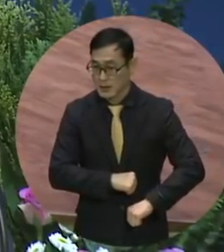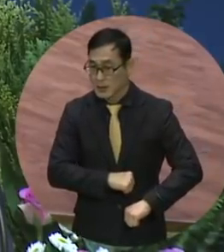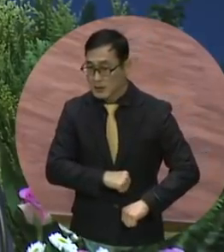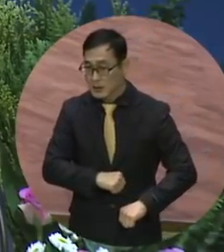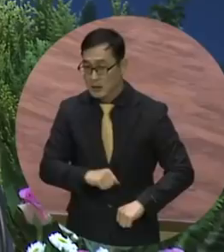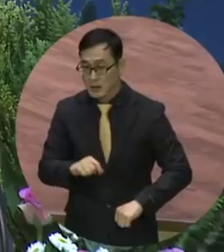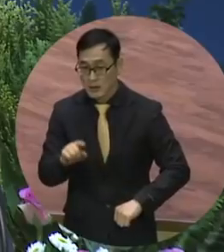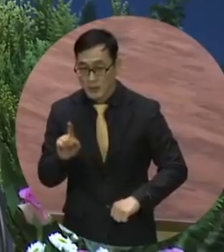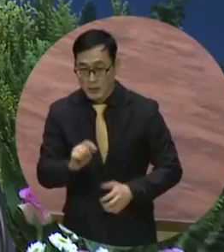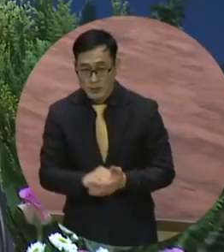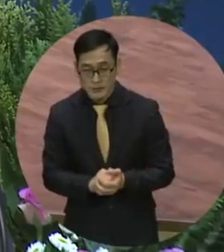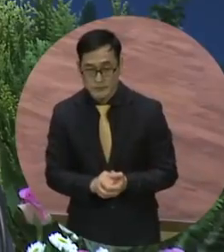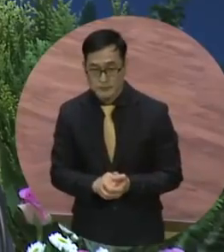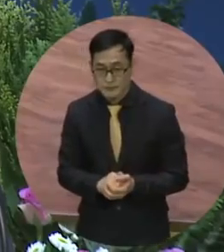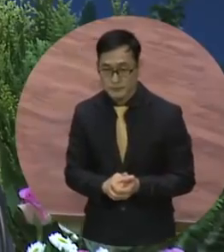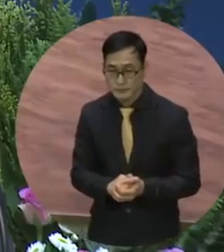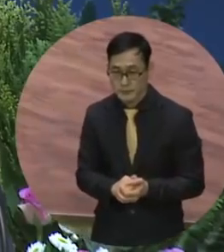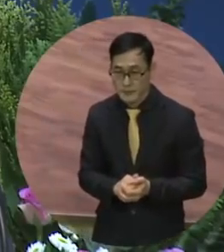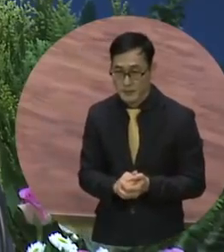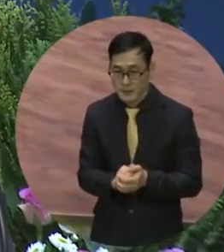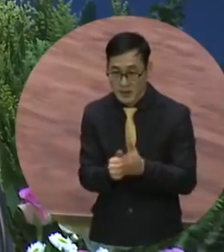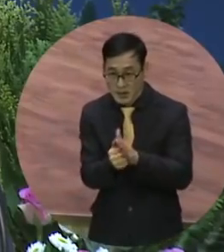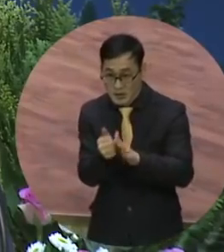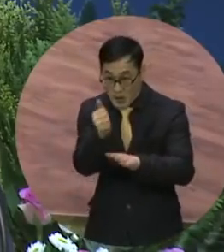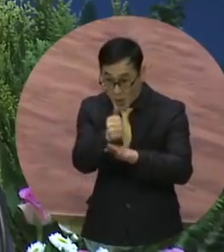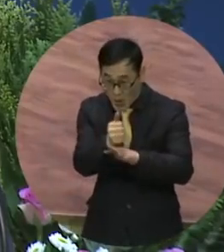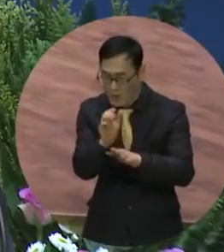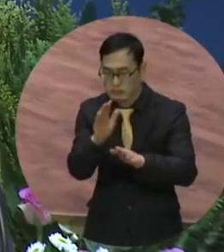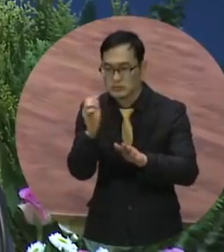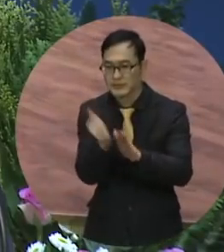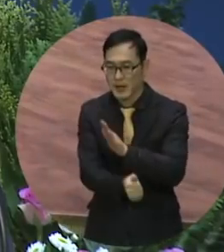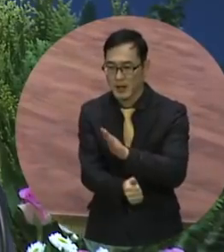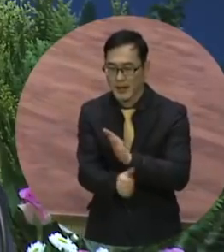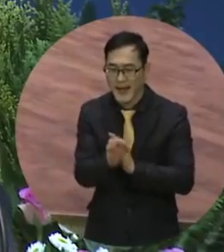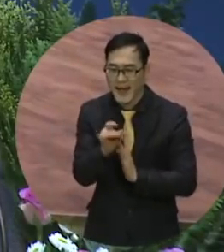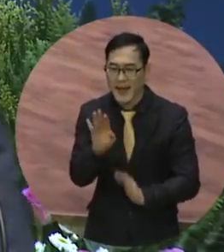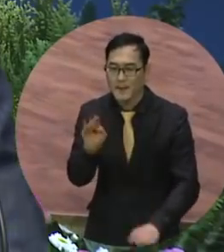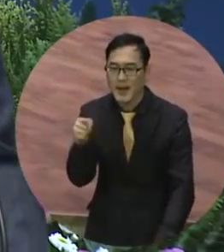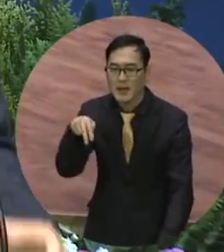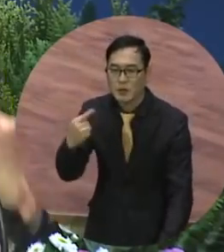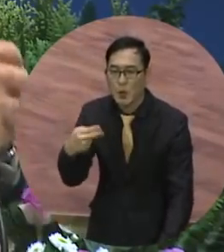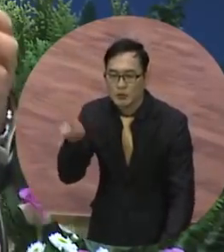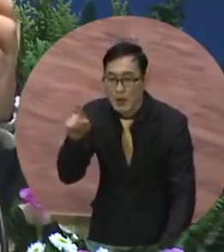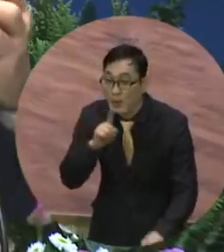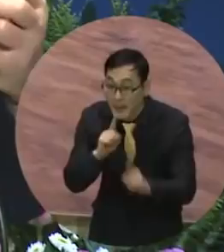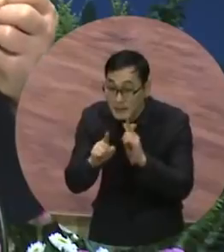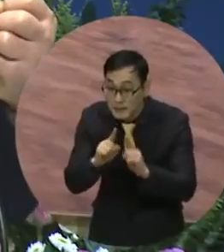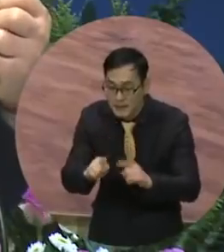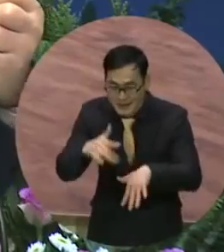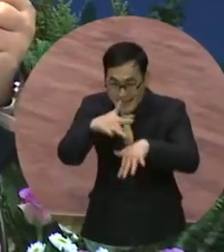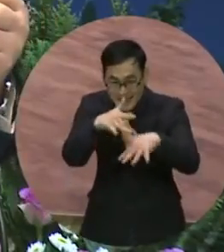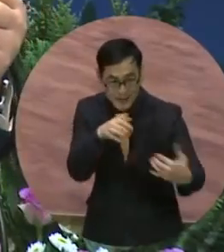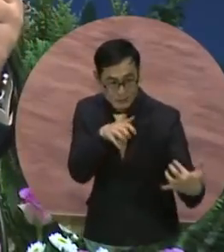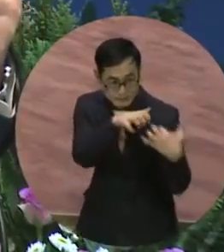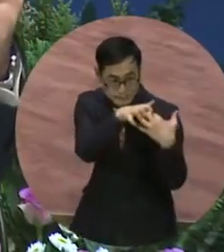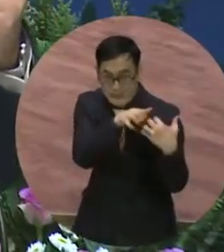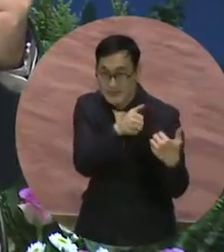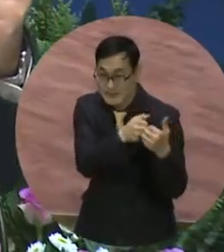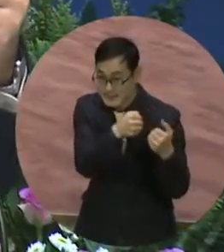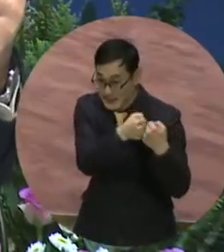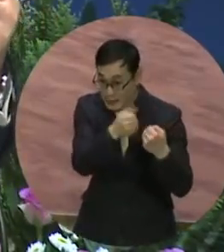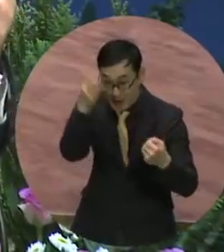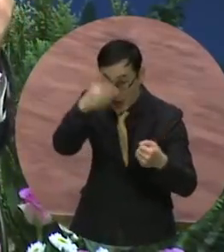성부가 뒤집어져 성공 실패로 바뀌어버려. 뒤로 물러가면 에베소 6장에 보면요. 우리가 사단과의 싸움을 싸우는